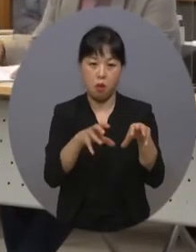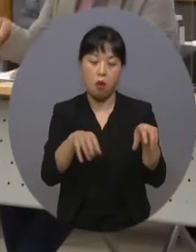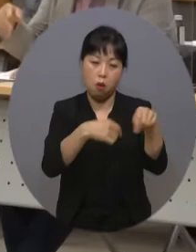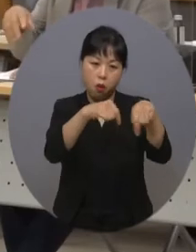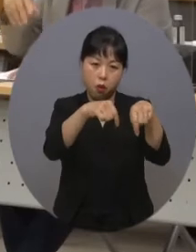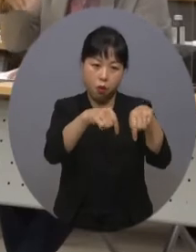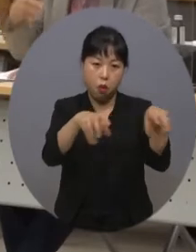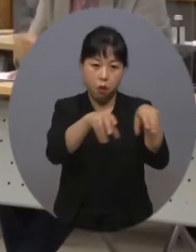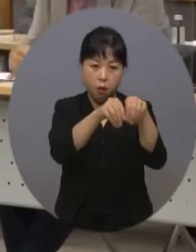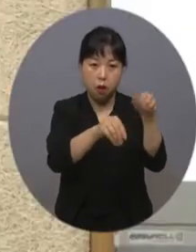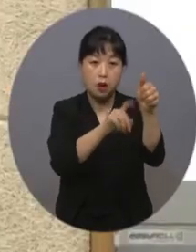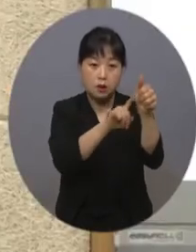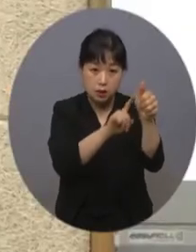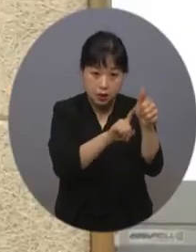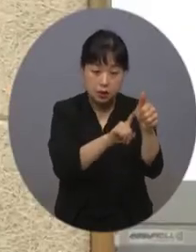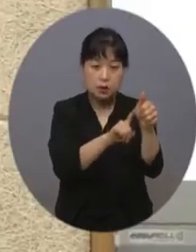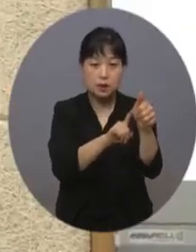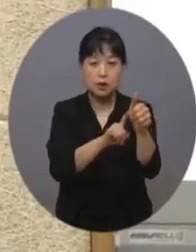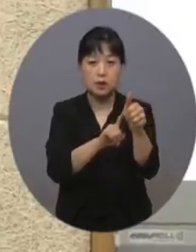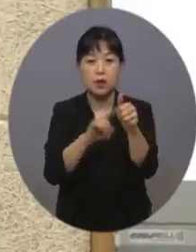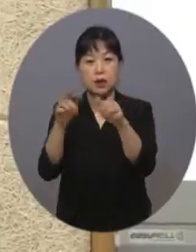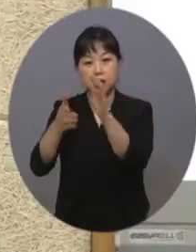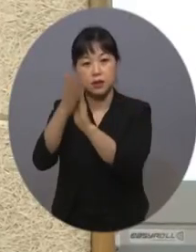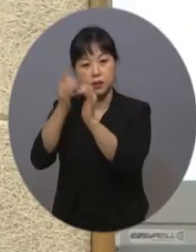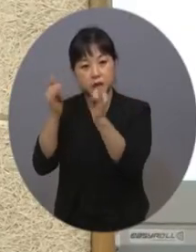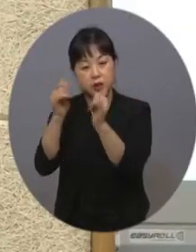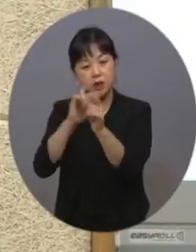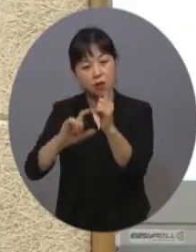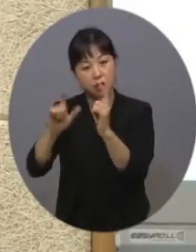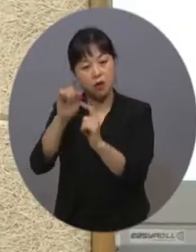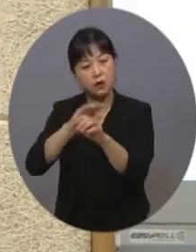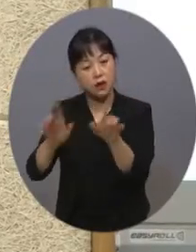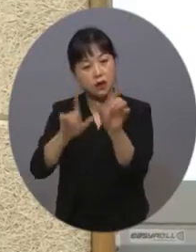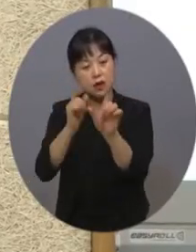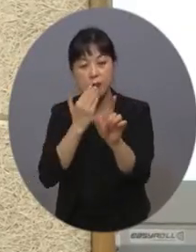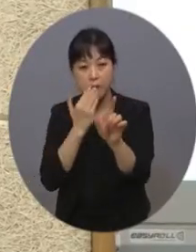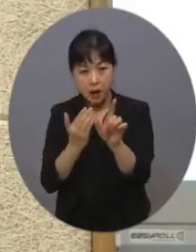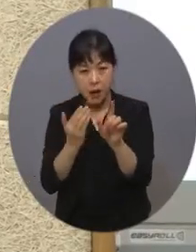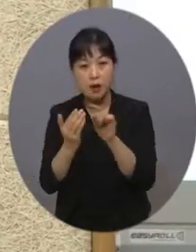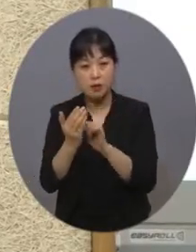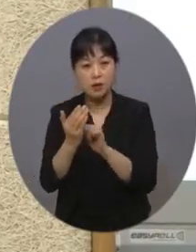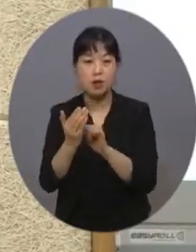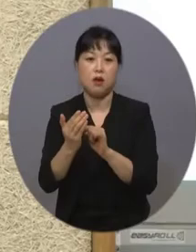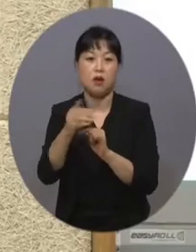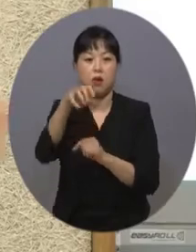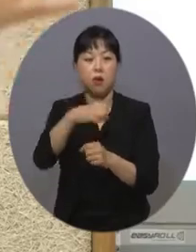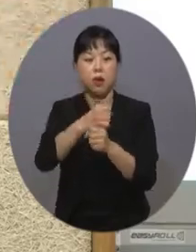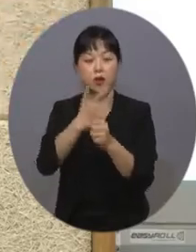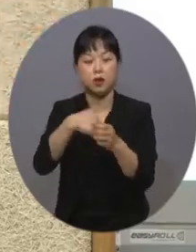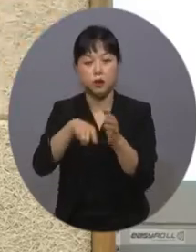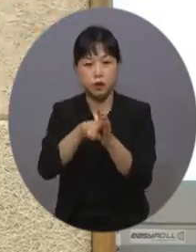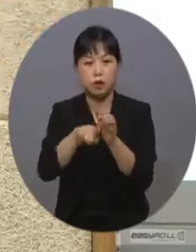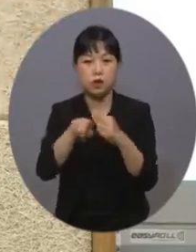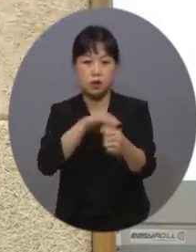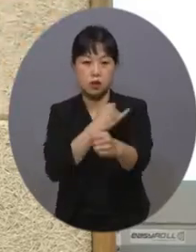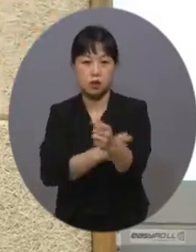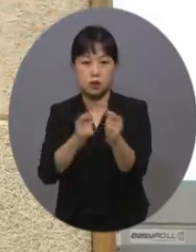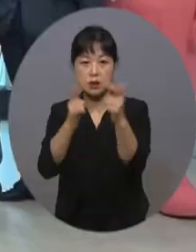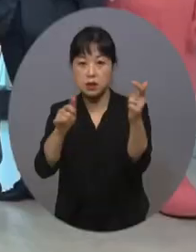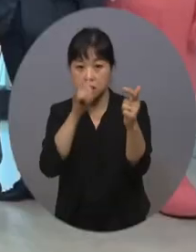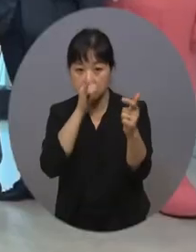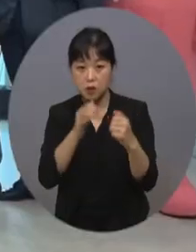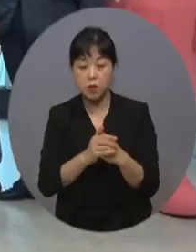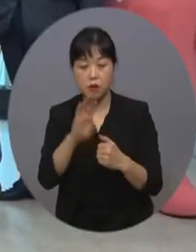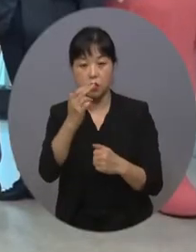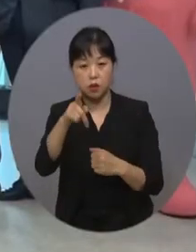좋은 보령시를 만들기 위해 인권 증진 방안을 모색하는 기회가 되었으며 보령시가 솔선수범하여 인권의식을 높이는